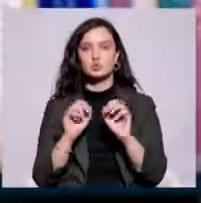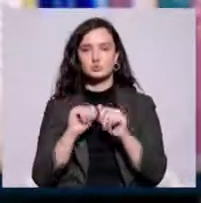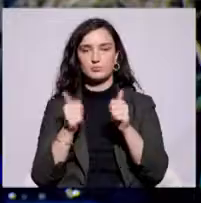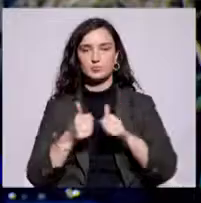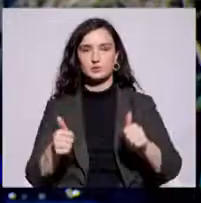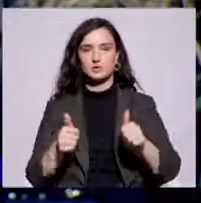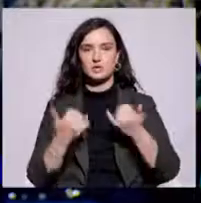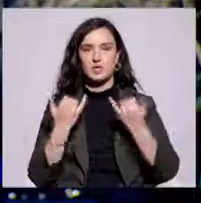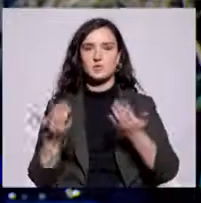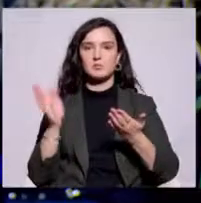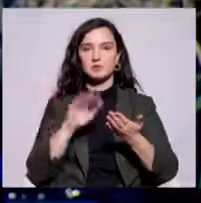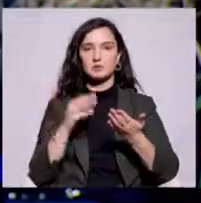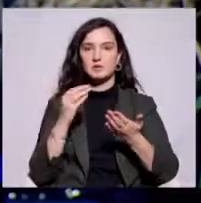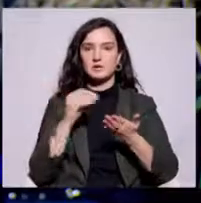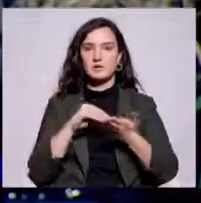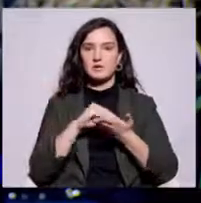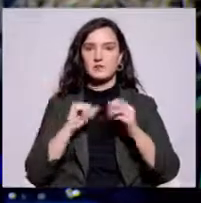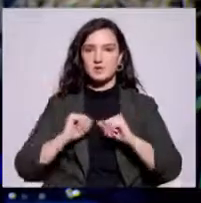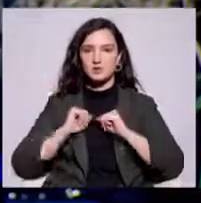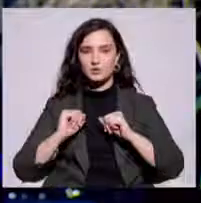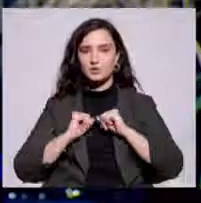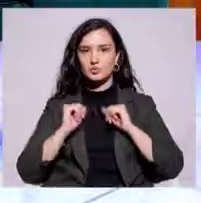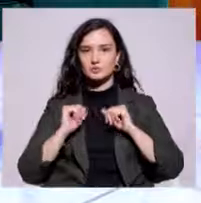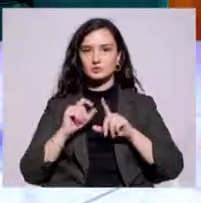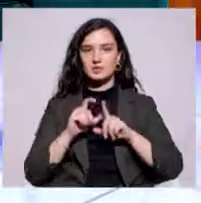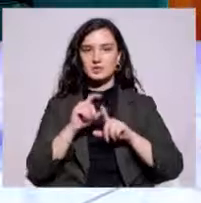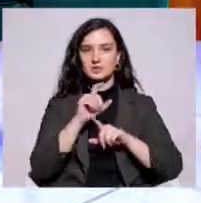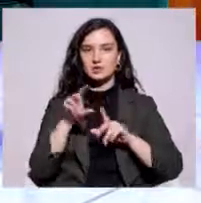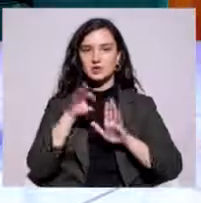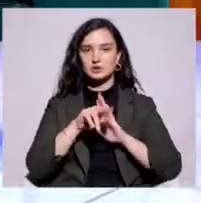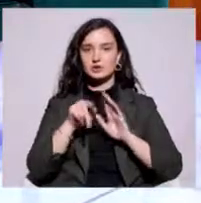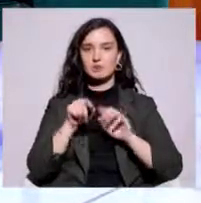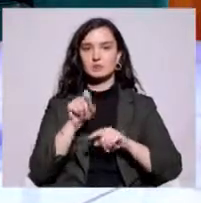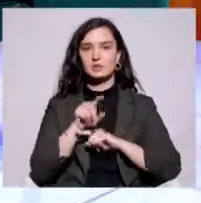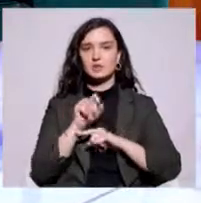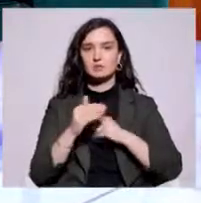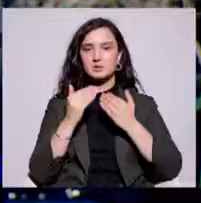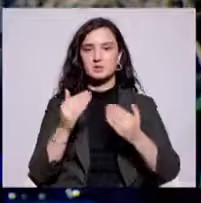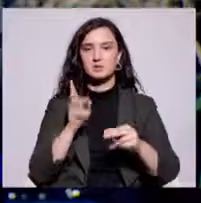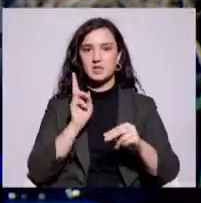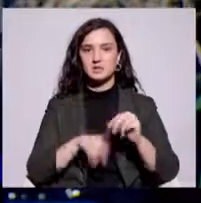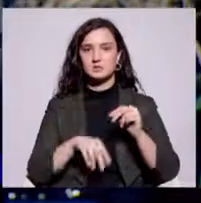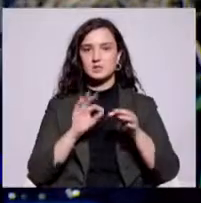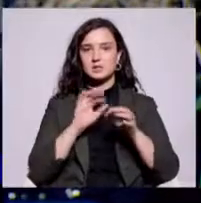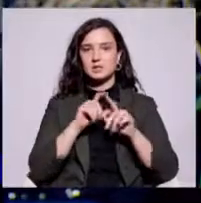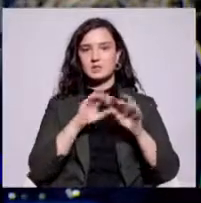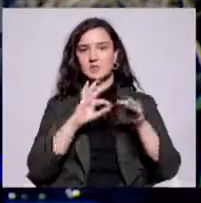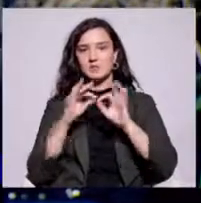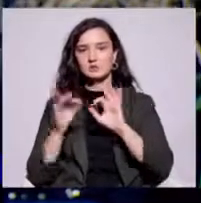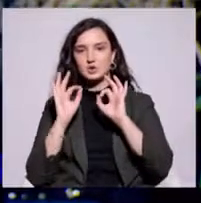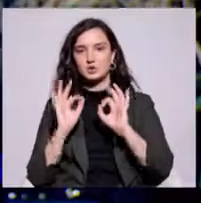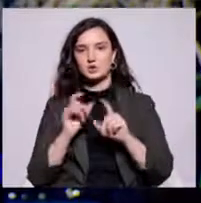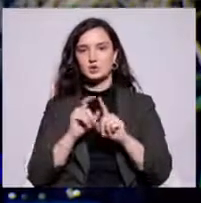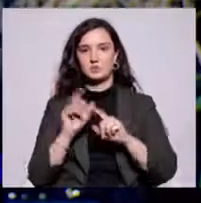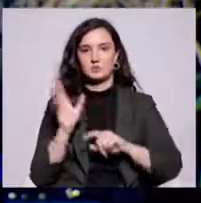words. ახლა მოდით კიდევ გავივარჯიშოთ ლექსიკაში და ამ დავალებისთვის დაასრულეთ წინადადებები